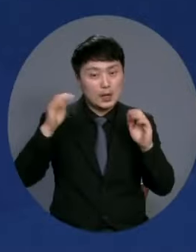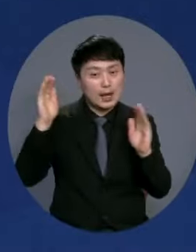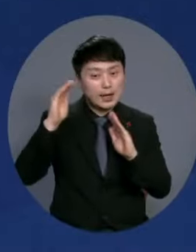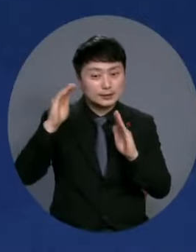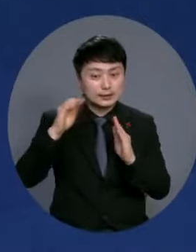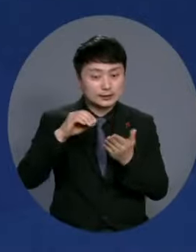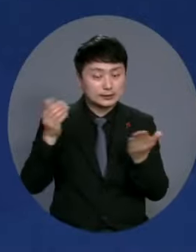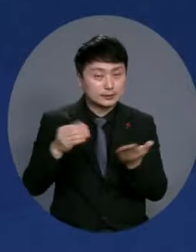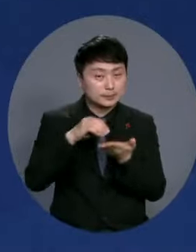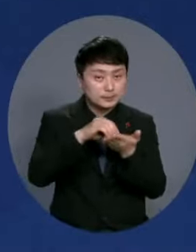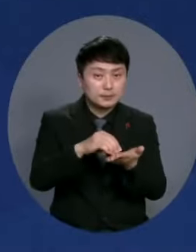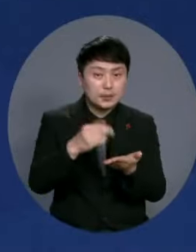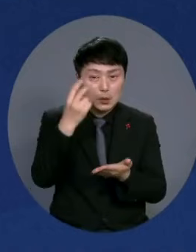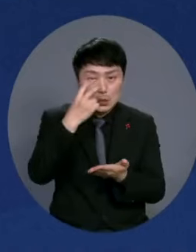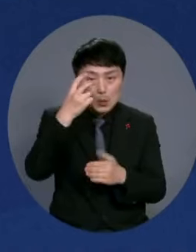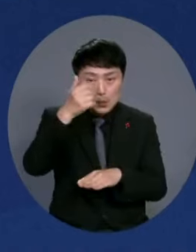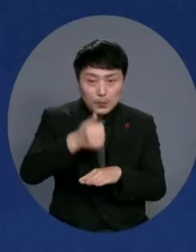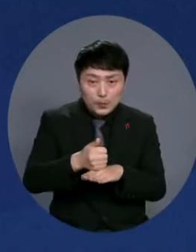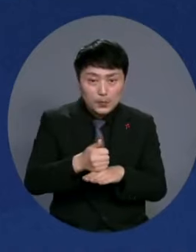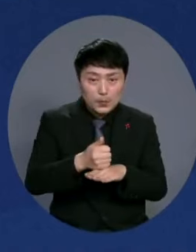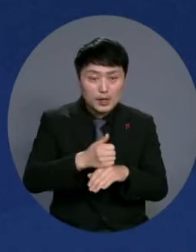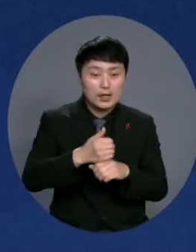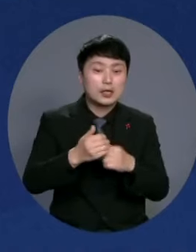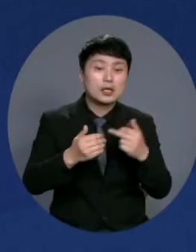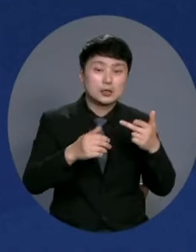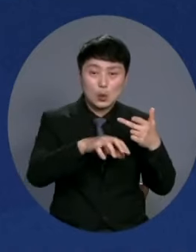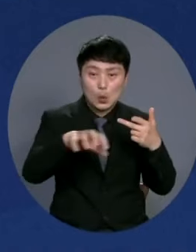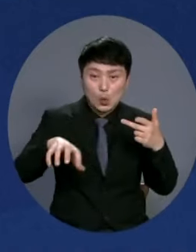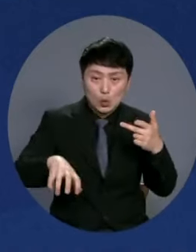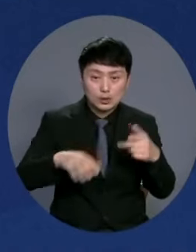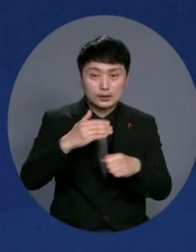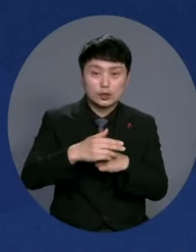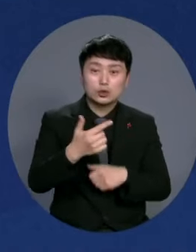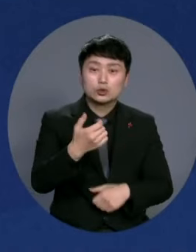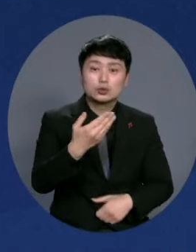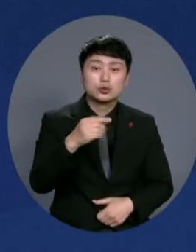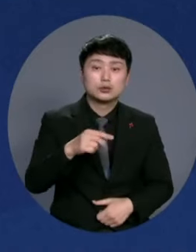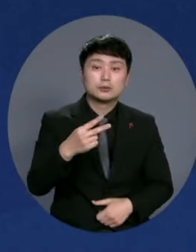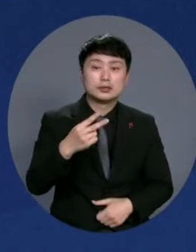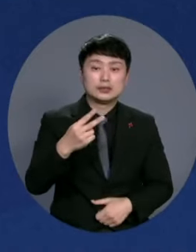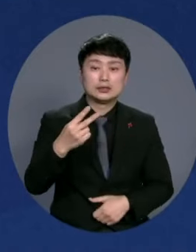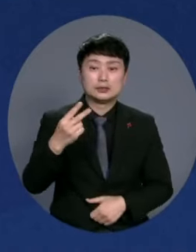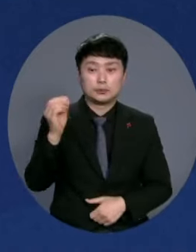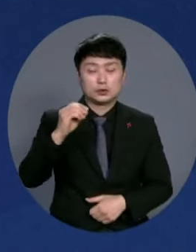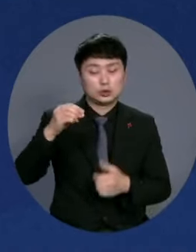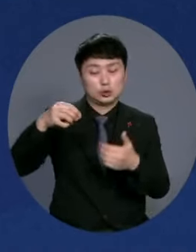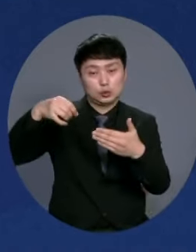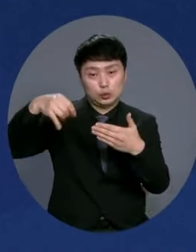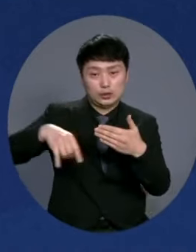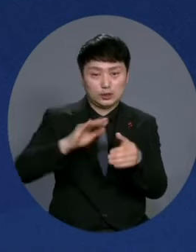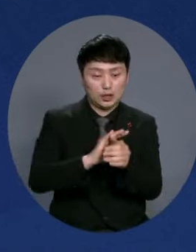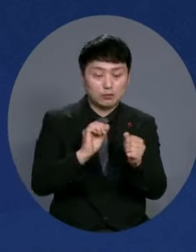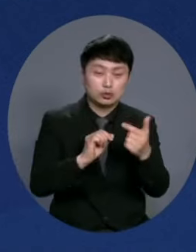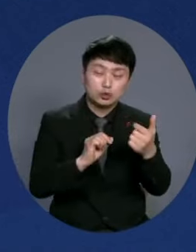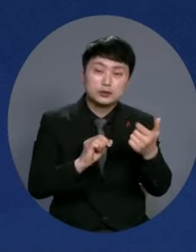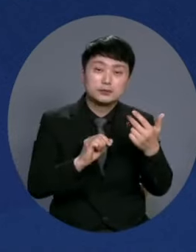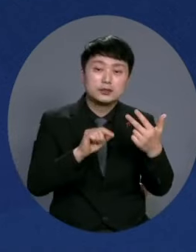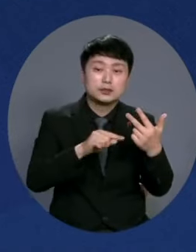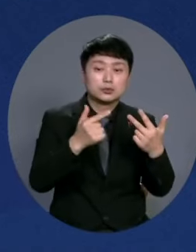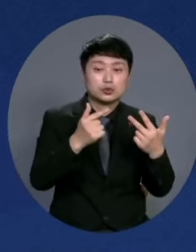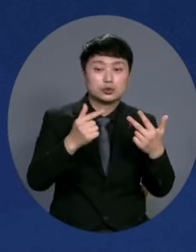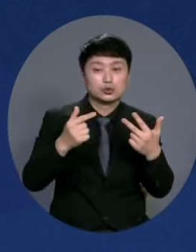취업률에 따르면 전국 17개 시도 중 대구는 69.2%로 9위, 경북은